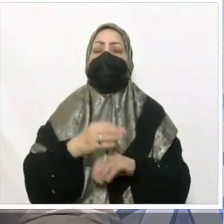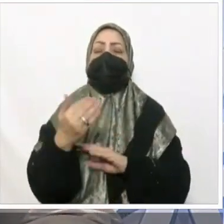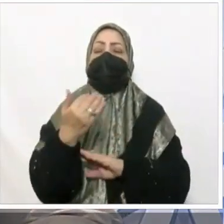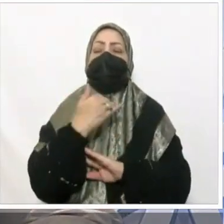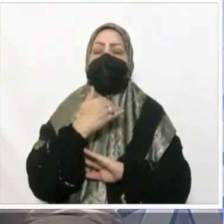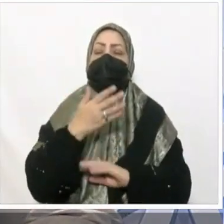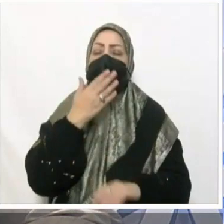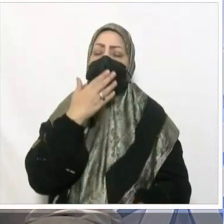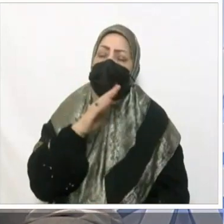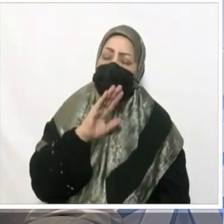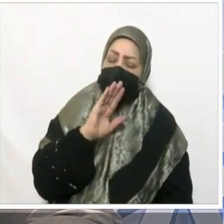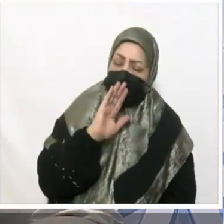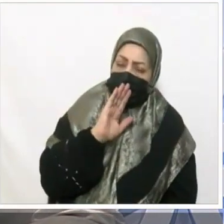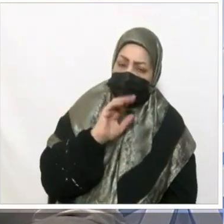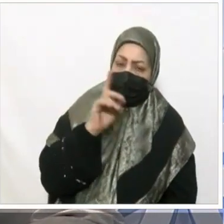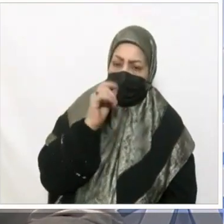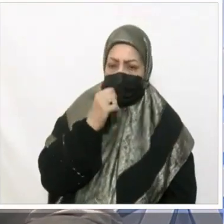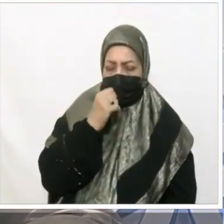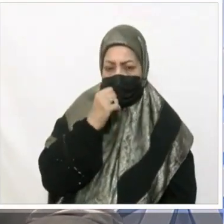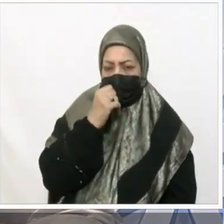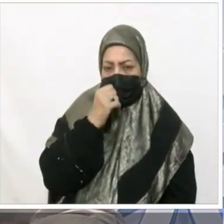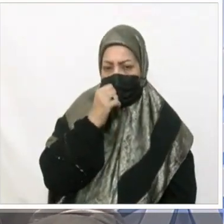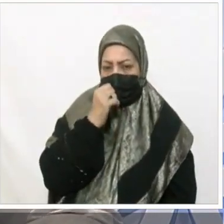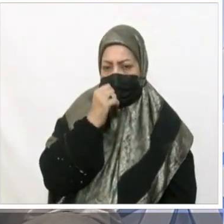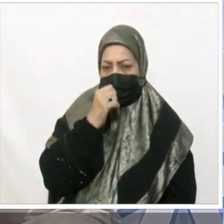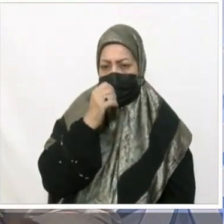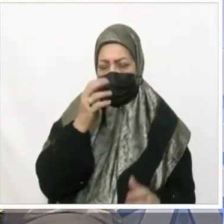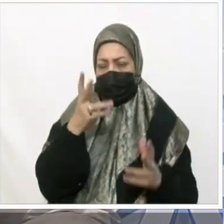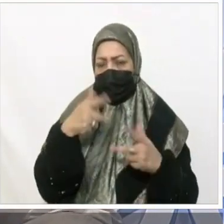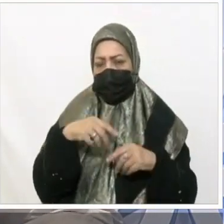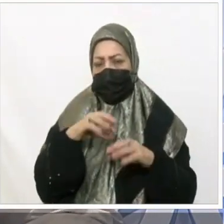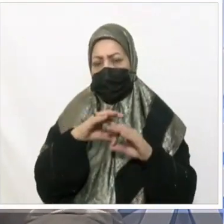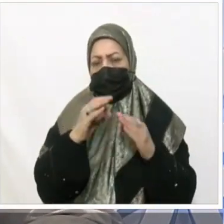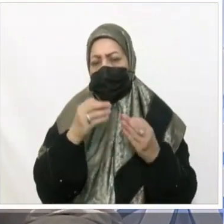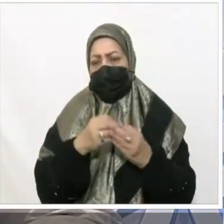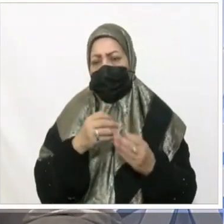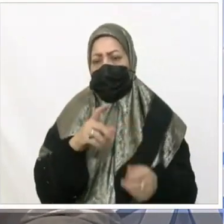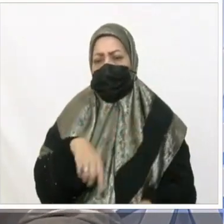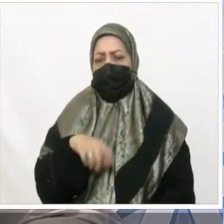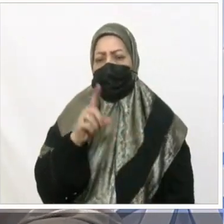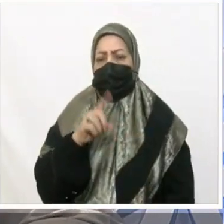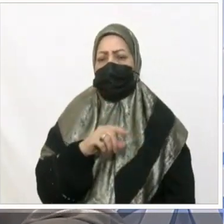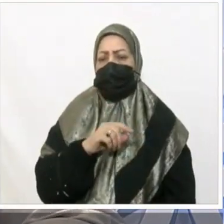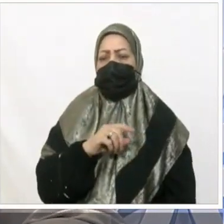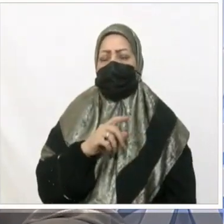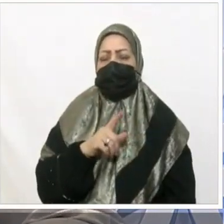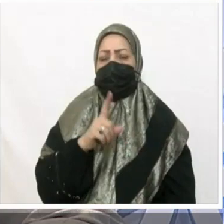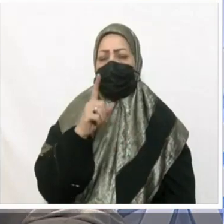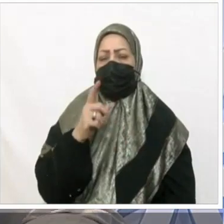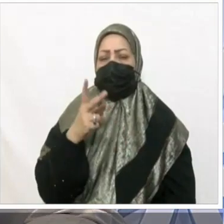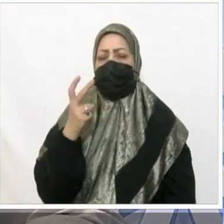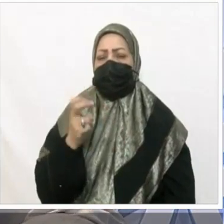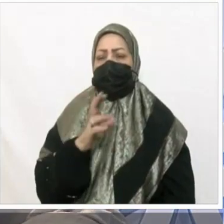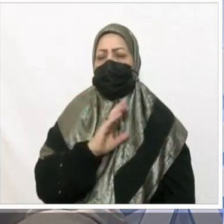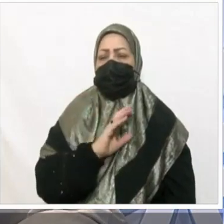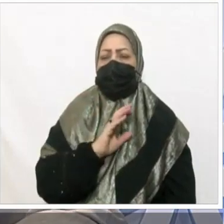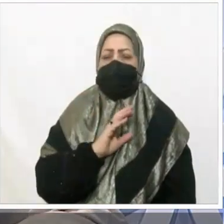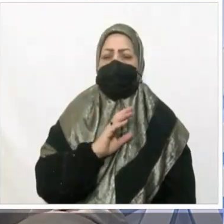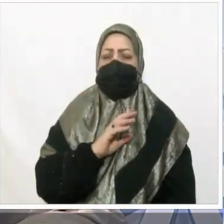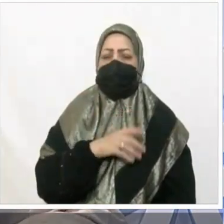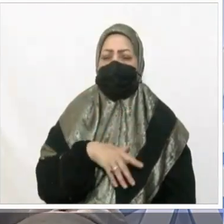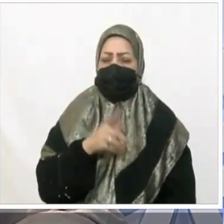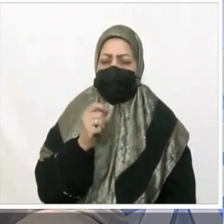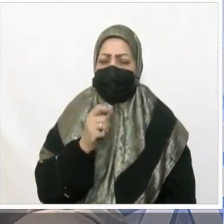مجتمعنا تجد بعض الناس يقول كان ناخذ في 1000 و1200 وكذا ويقول حالتي مستورة. رجل يحسن التدبير،